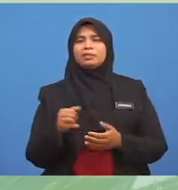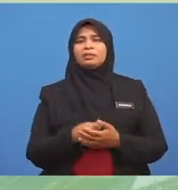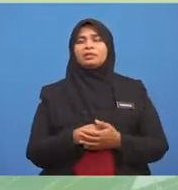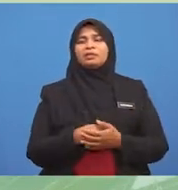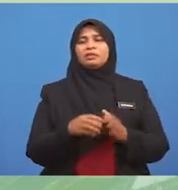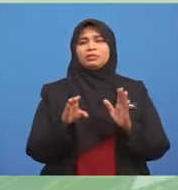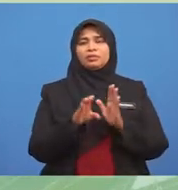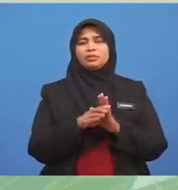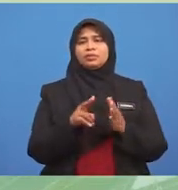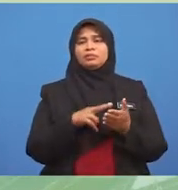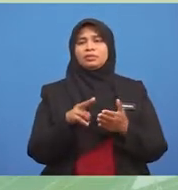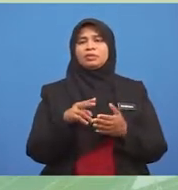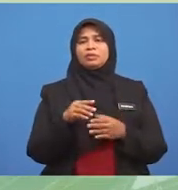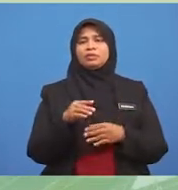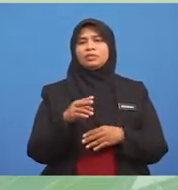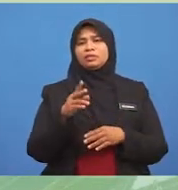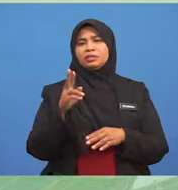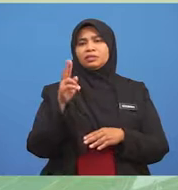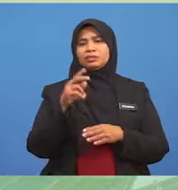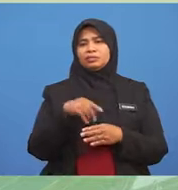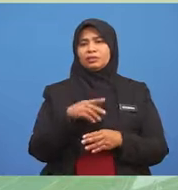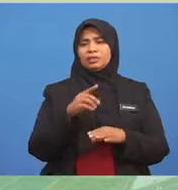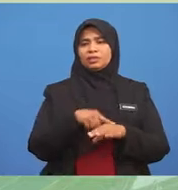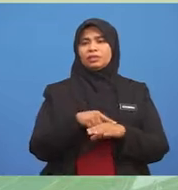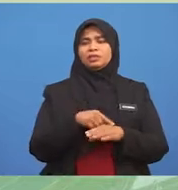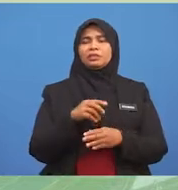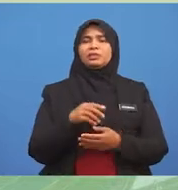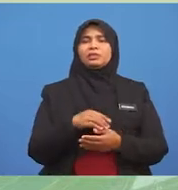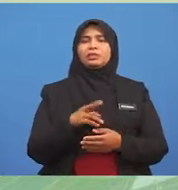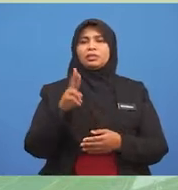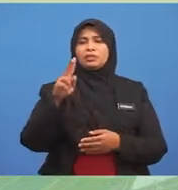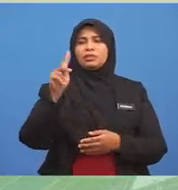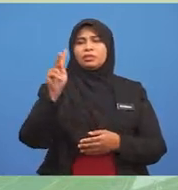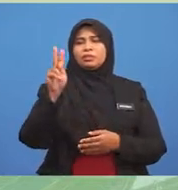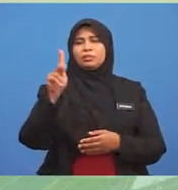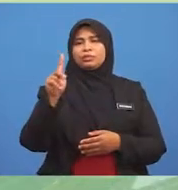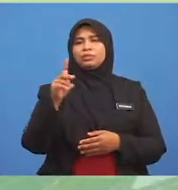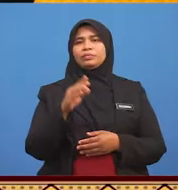rukuk dibaca ketika sujud atau sebaliknya.